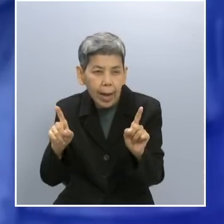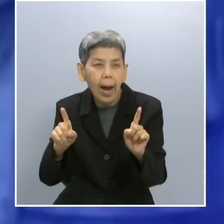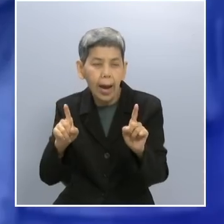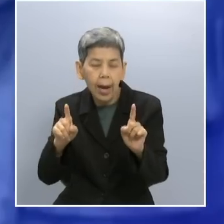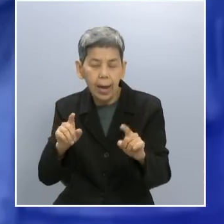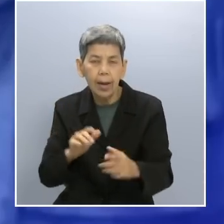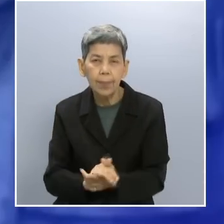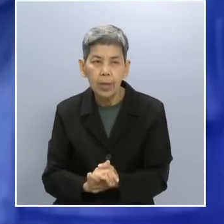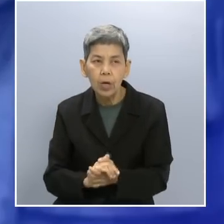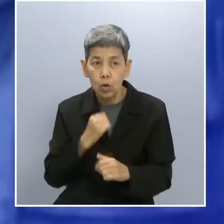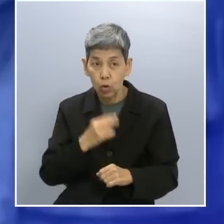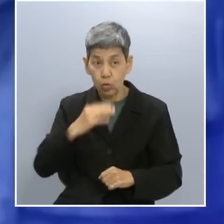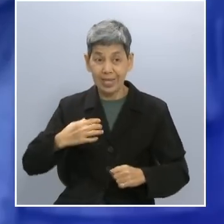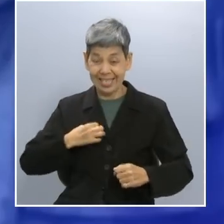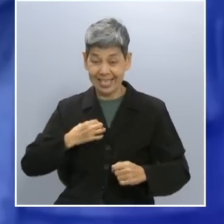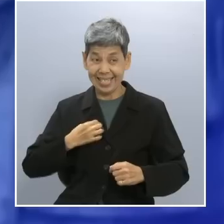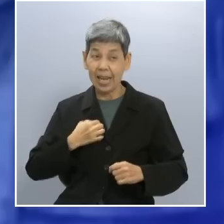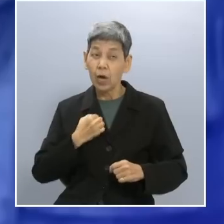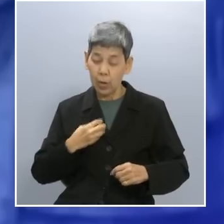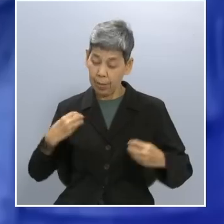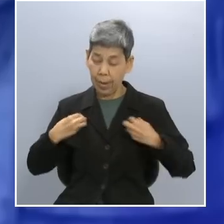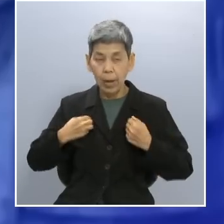มันชุดรดใช่ไหม